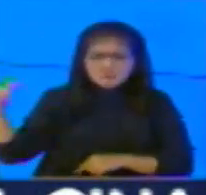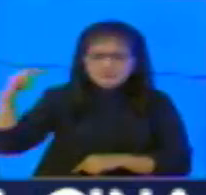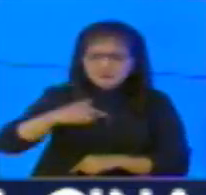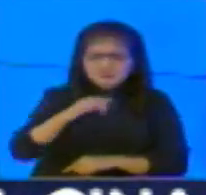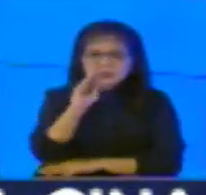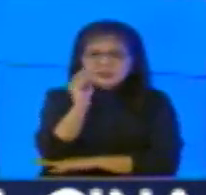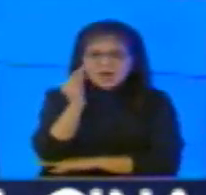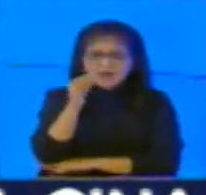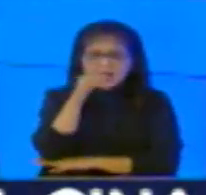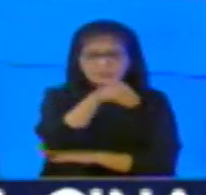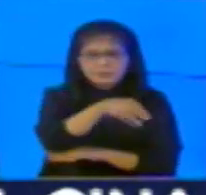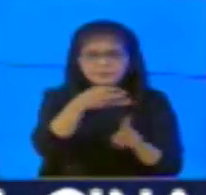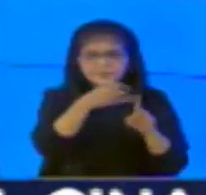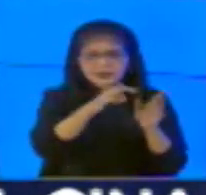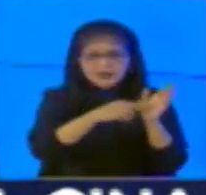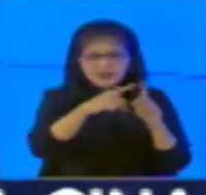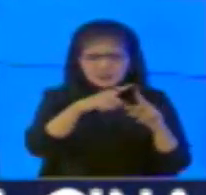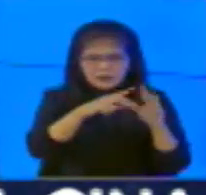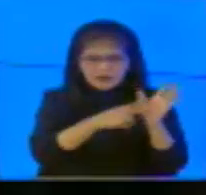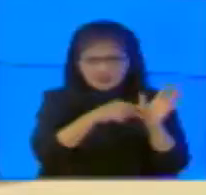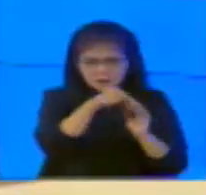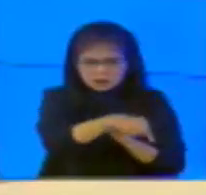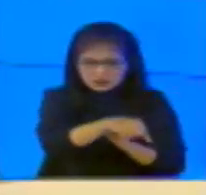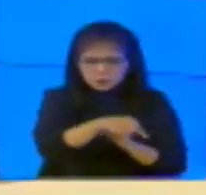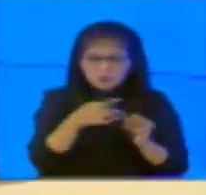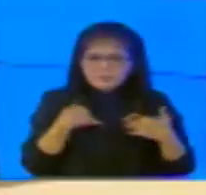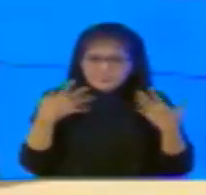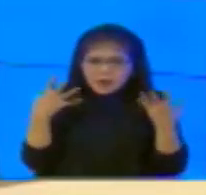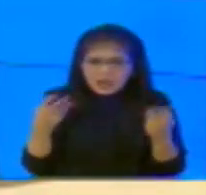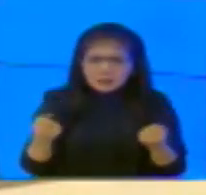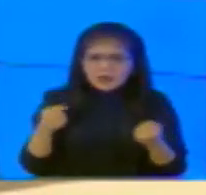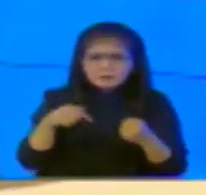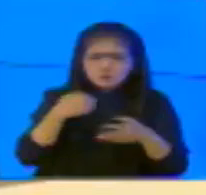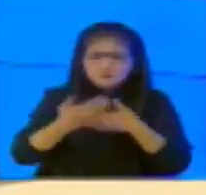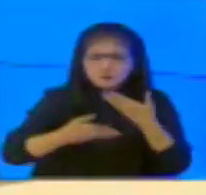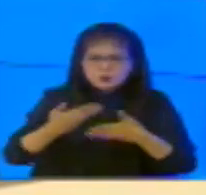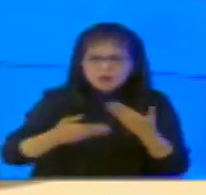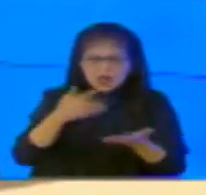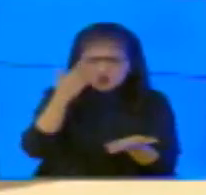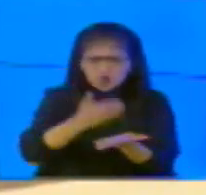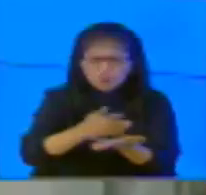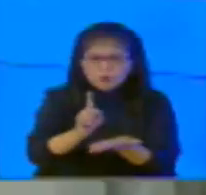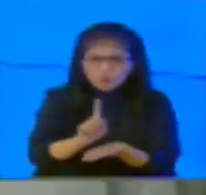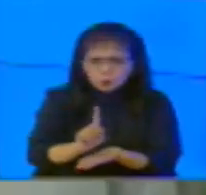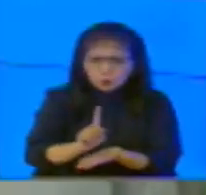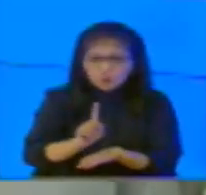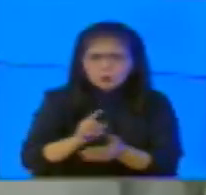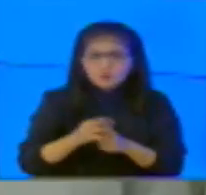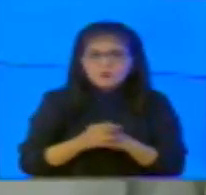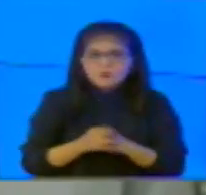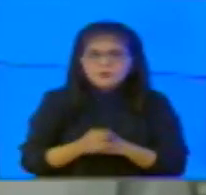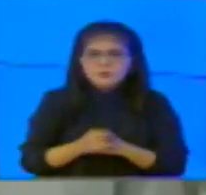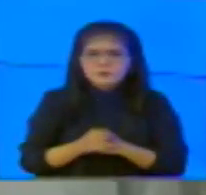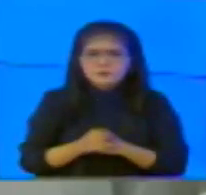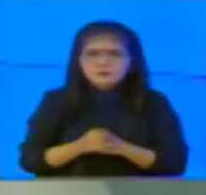pelabuhan bulang Linggi Bintan dan diharapkan kepada pemberi izin menghentikan kedatangan PK ditengah ancaman virus Corona dari